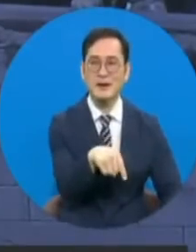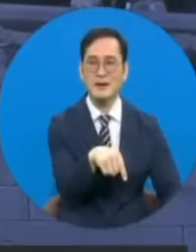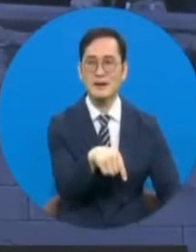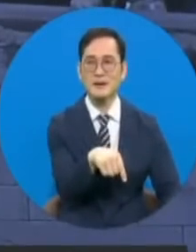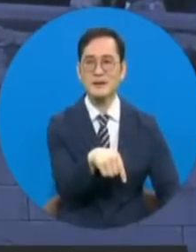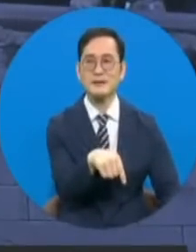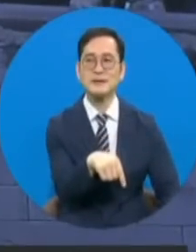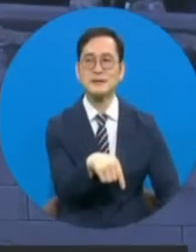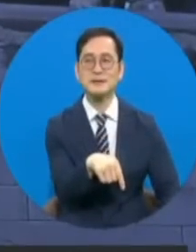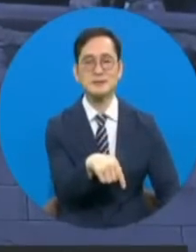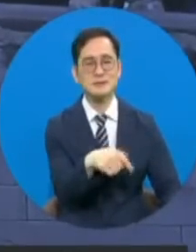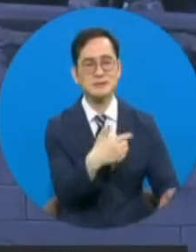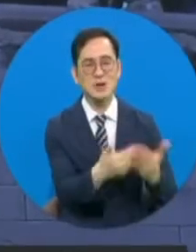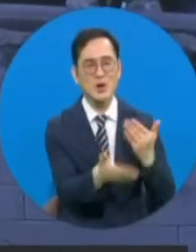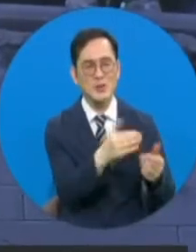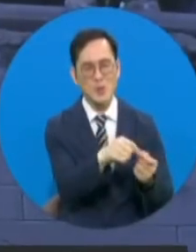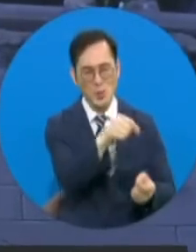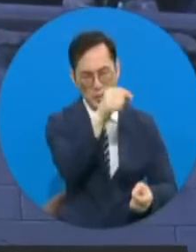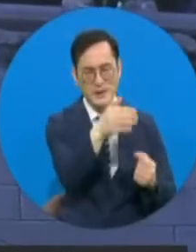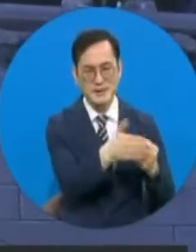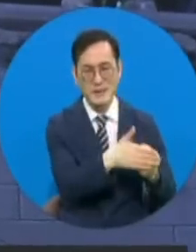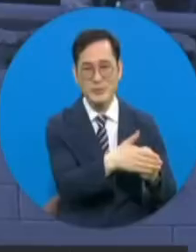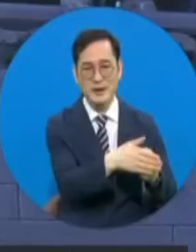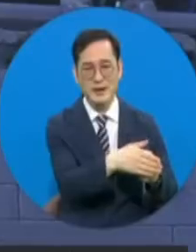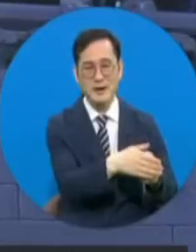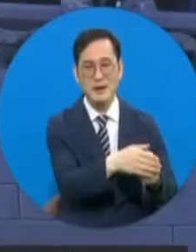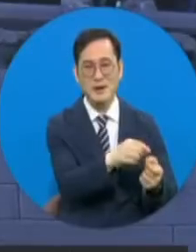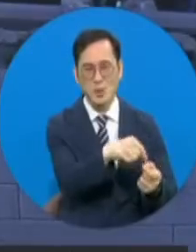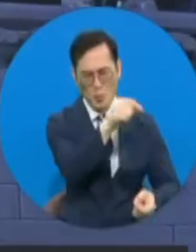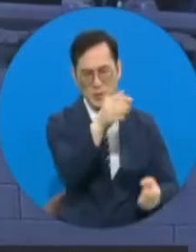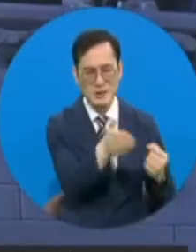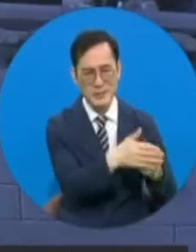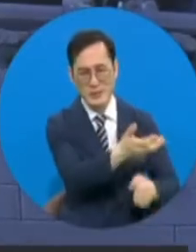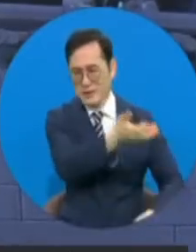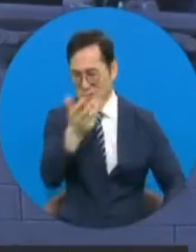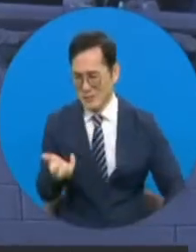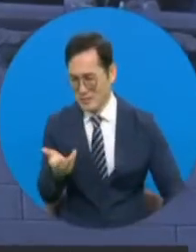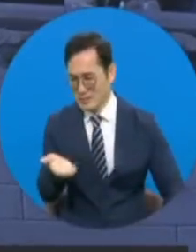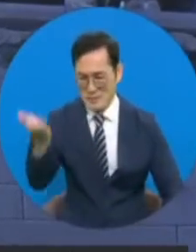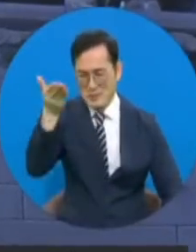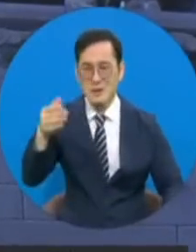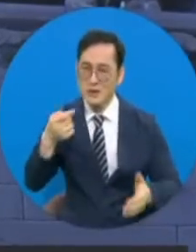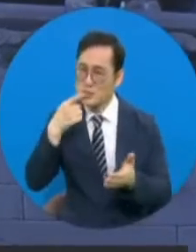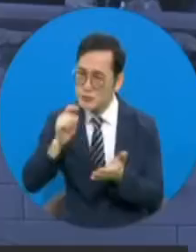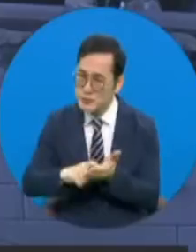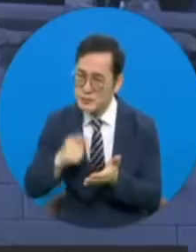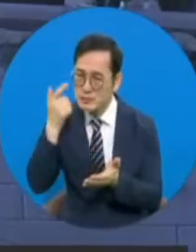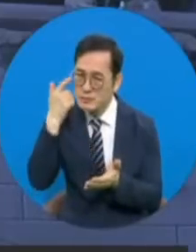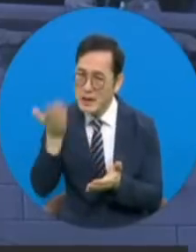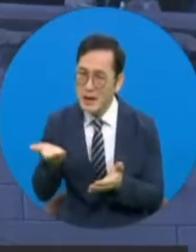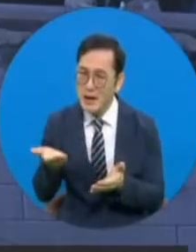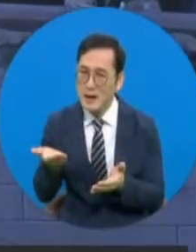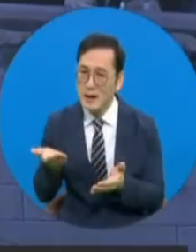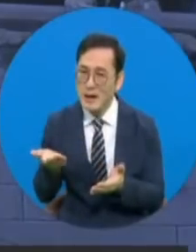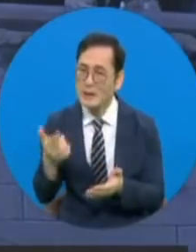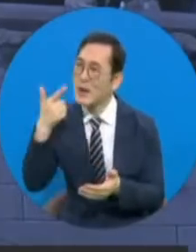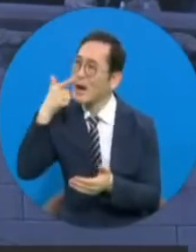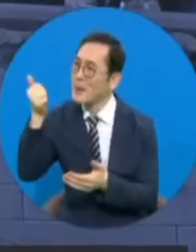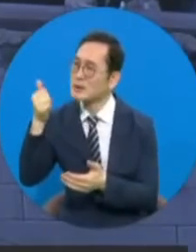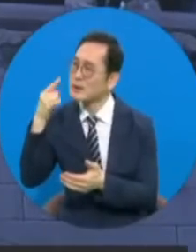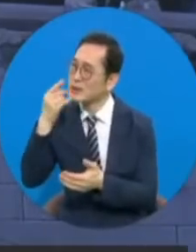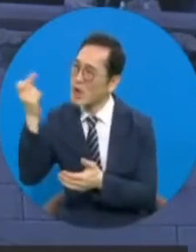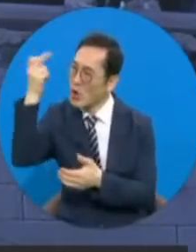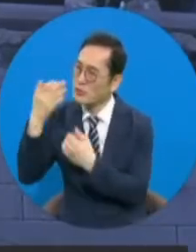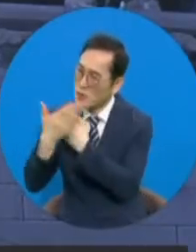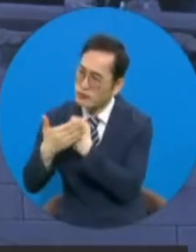사회 경력이 반영이 돼서 짧게 승진했는지 아니면 정말로 아빠 차서 형님 창순으로 승진마저 빨리 했는지는 명확치